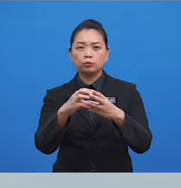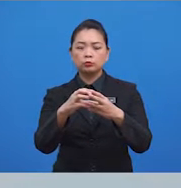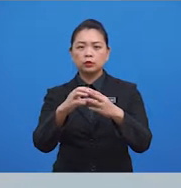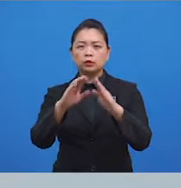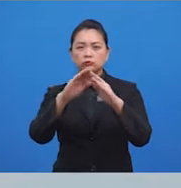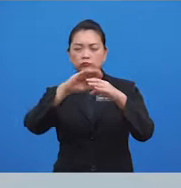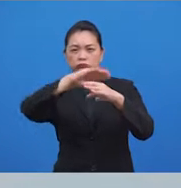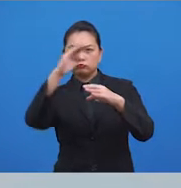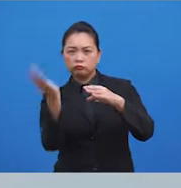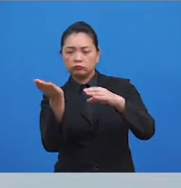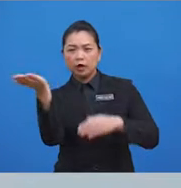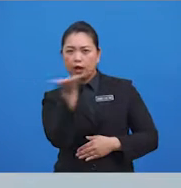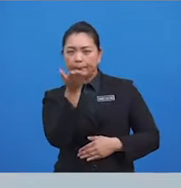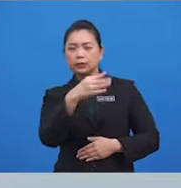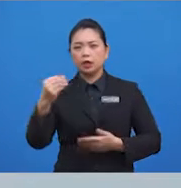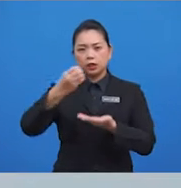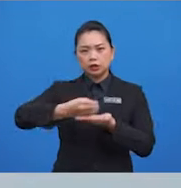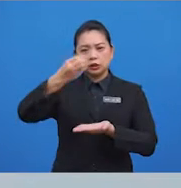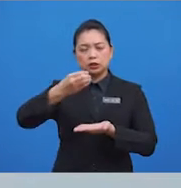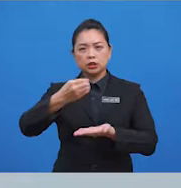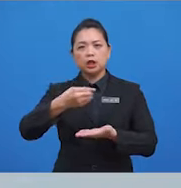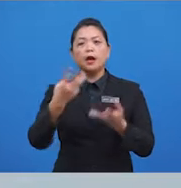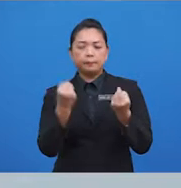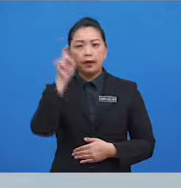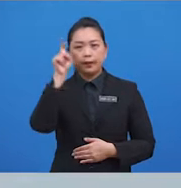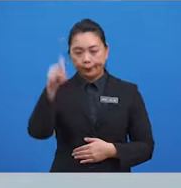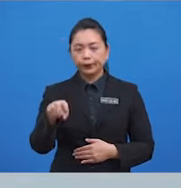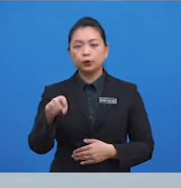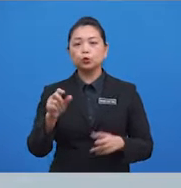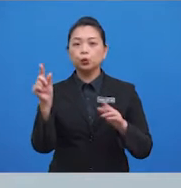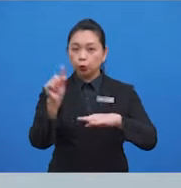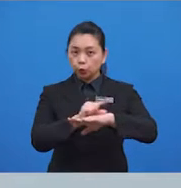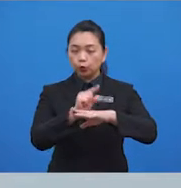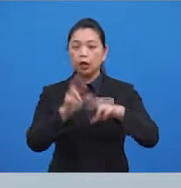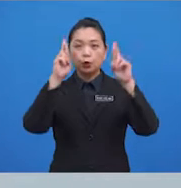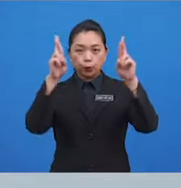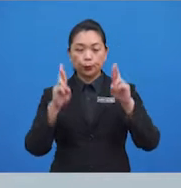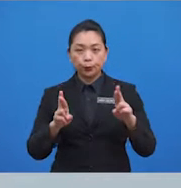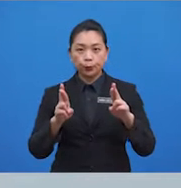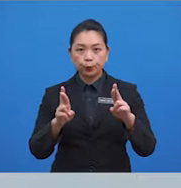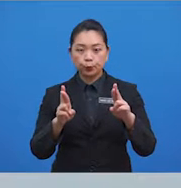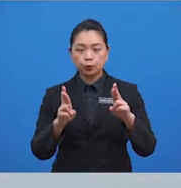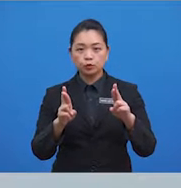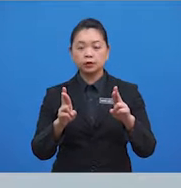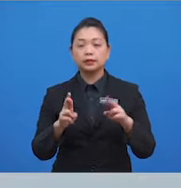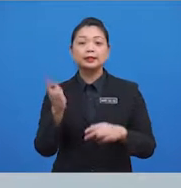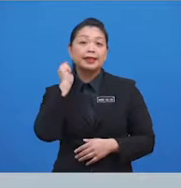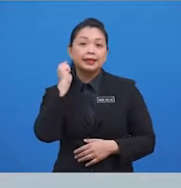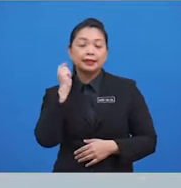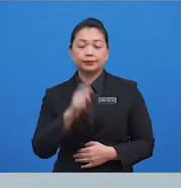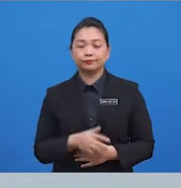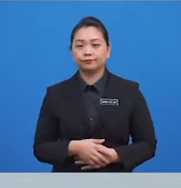silinder. Jangan risau, anda hanya perlu menggunakan rumus luas hemisfera tambah